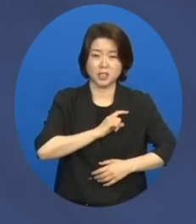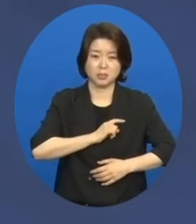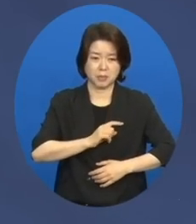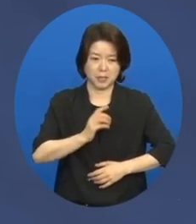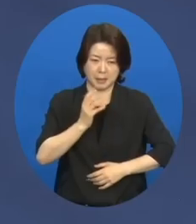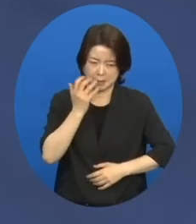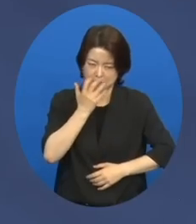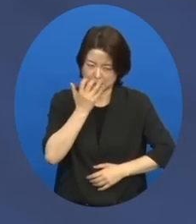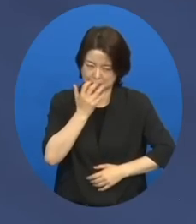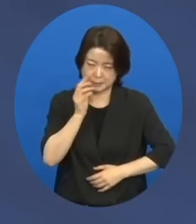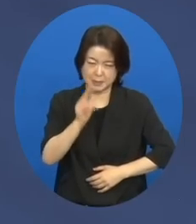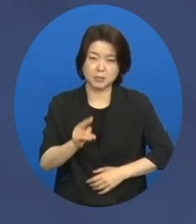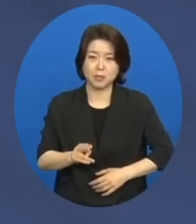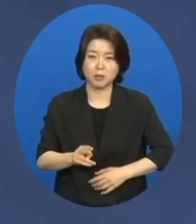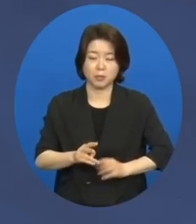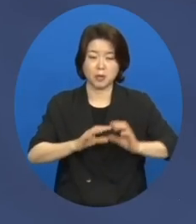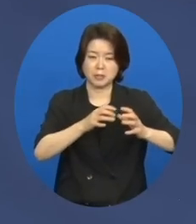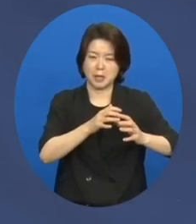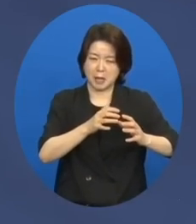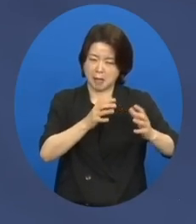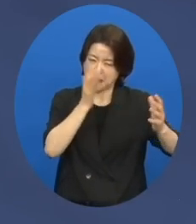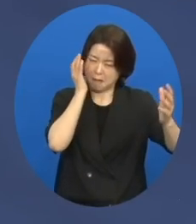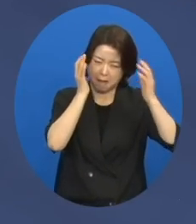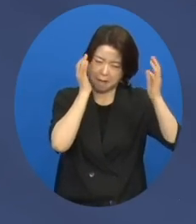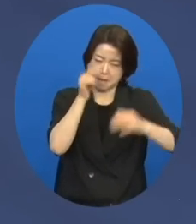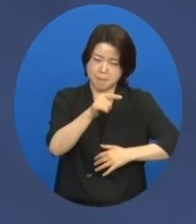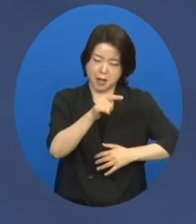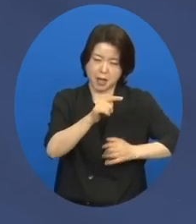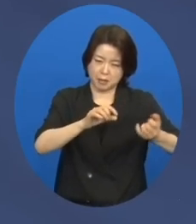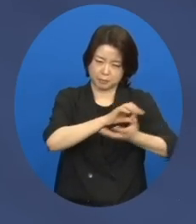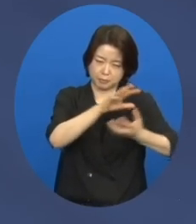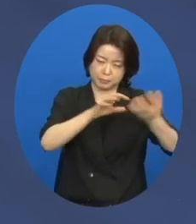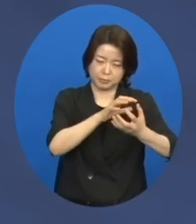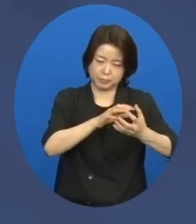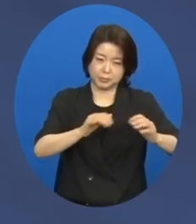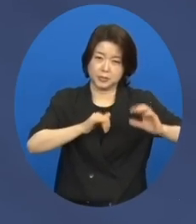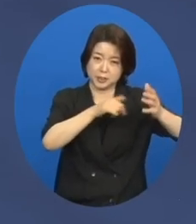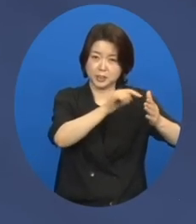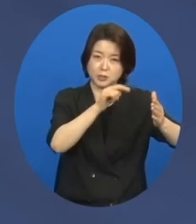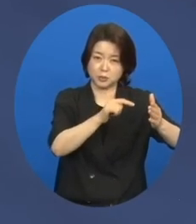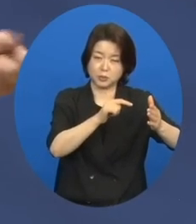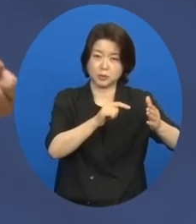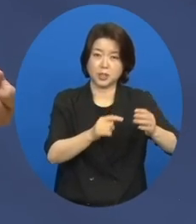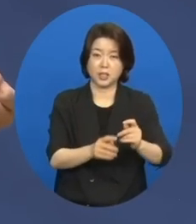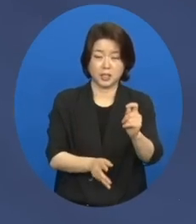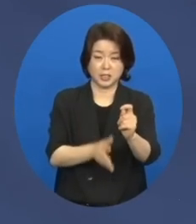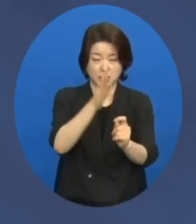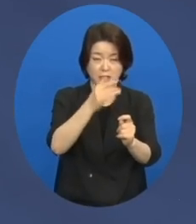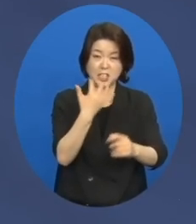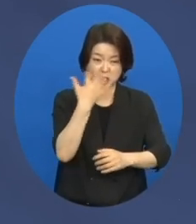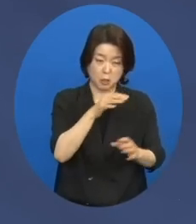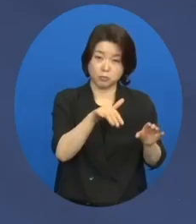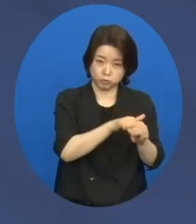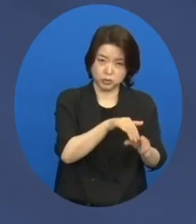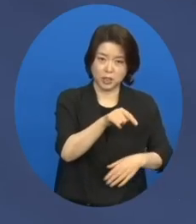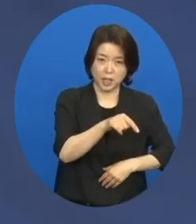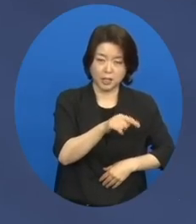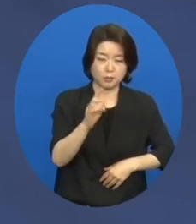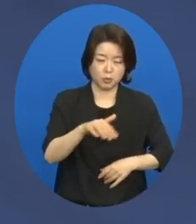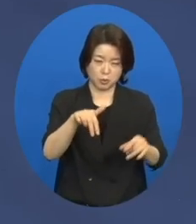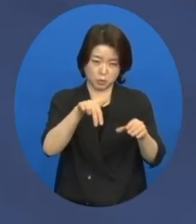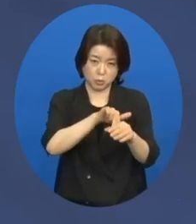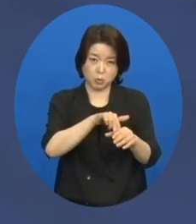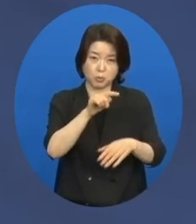음탕하고 세속의 그 복잡한 그 뒤죽박죽된 세상의 그 이 성적 문화와 그리고 이